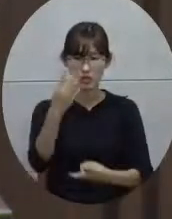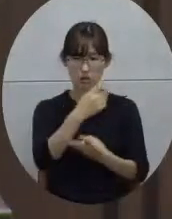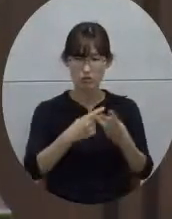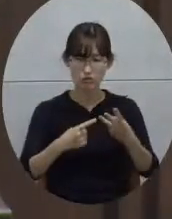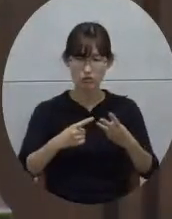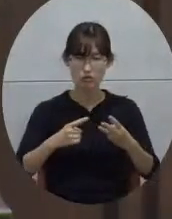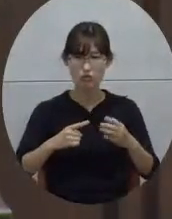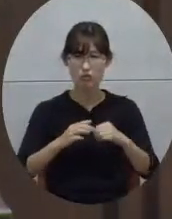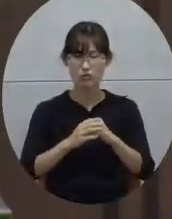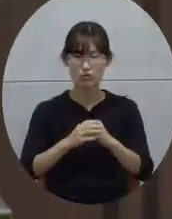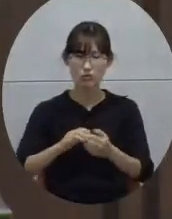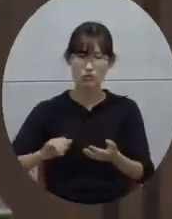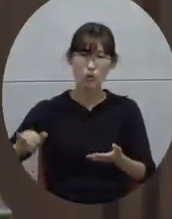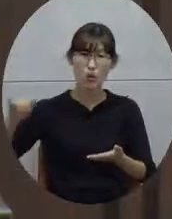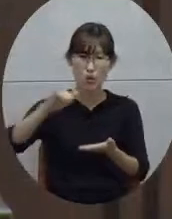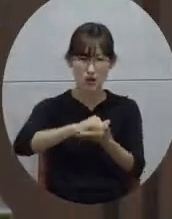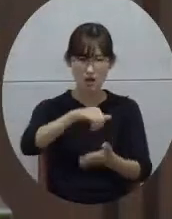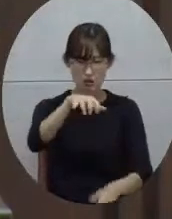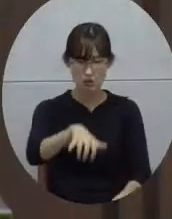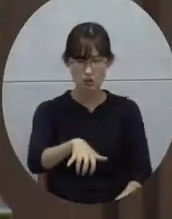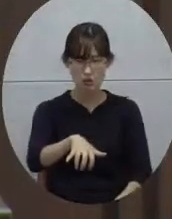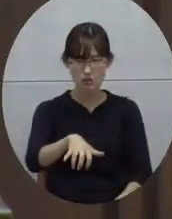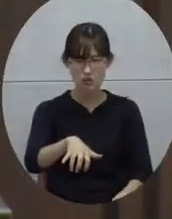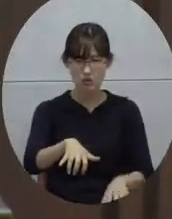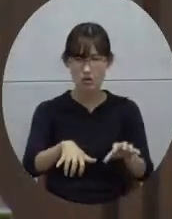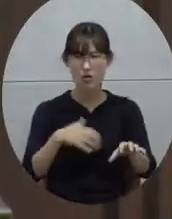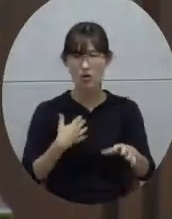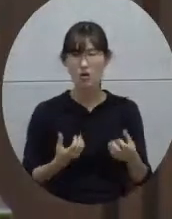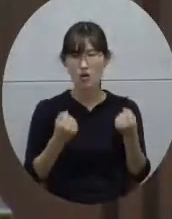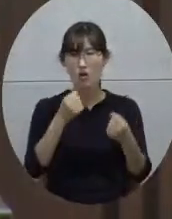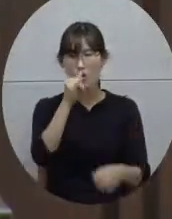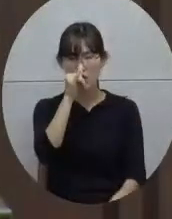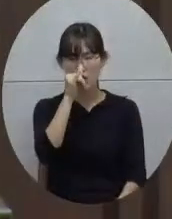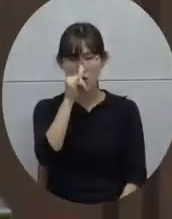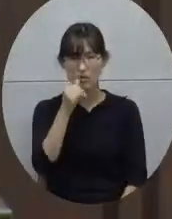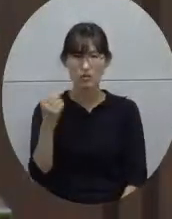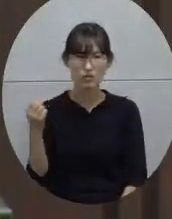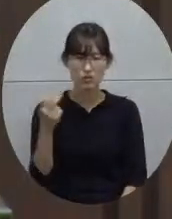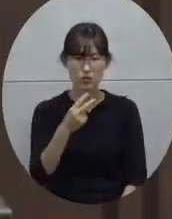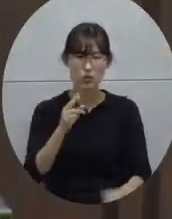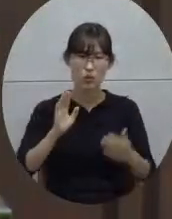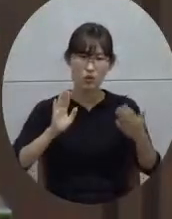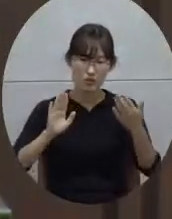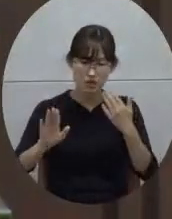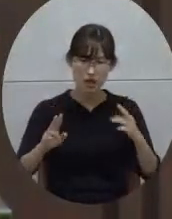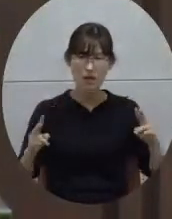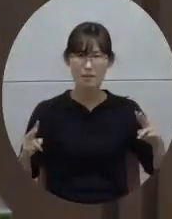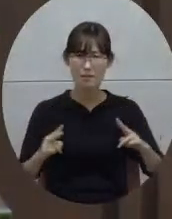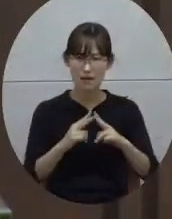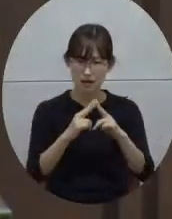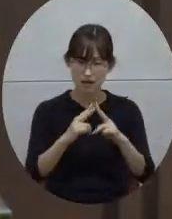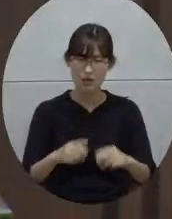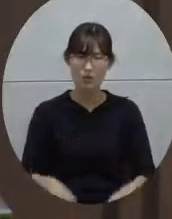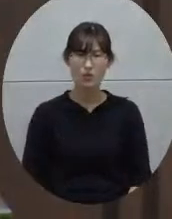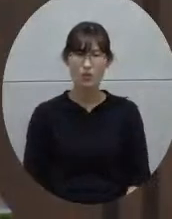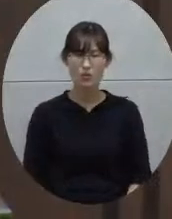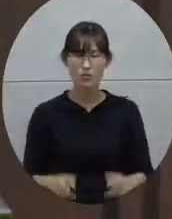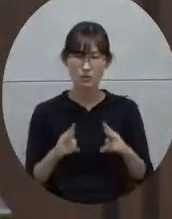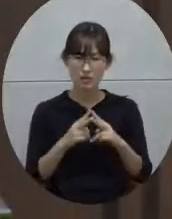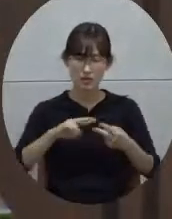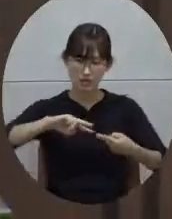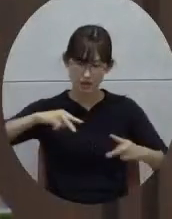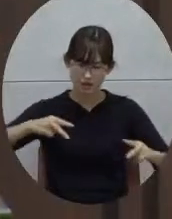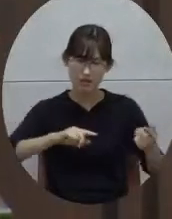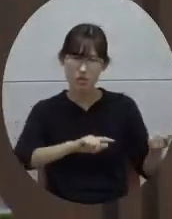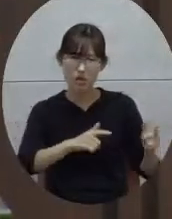청주국제공항도 있습니다. 또한 미래 신산업 중에서도 핵심인 바이오, 반도체, 2차 전지